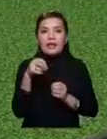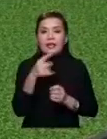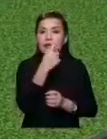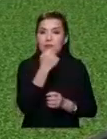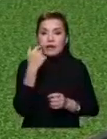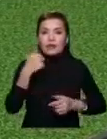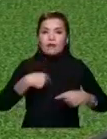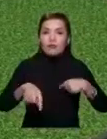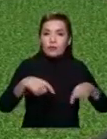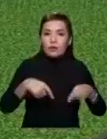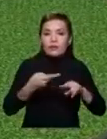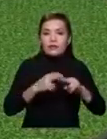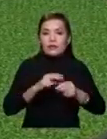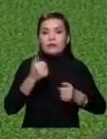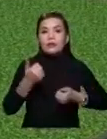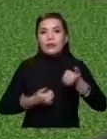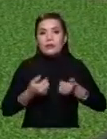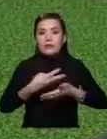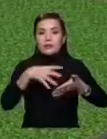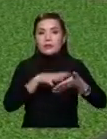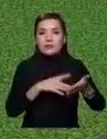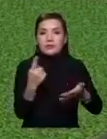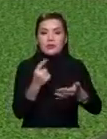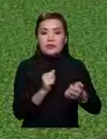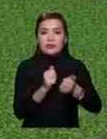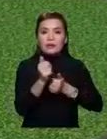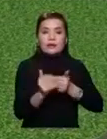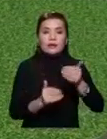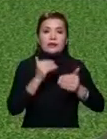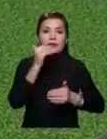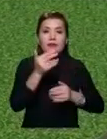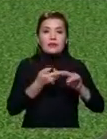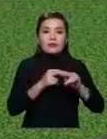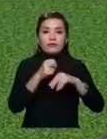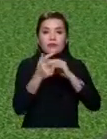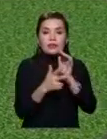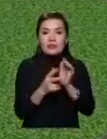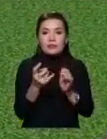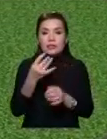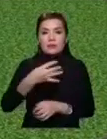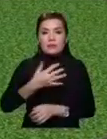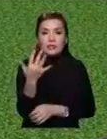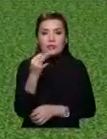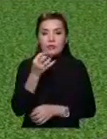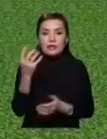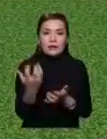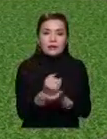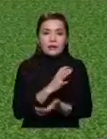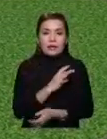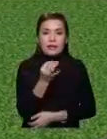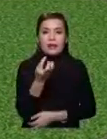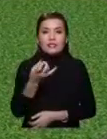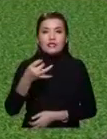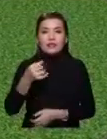футбол чемпионатының турнирлік кестесінің бірінші қатарына көтеріліп, 18 матчта 45 ұпай жинады. Реал Жироны